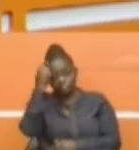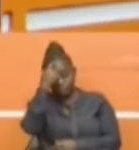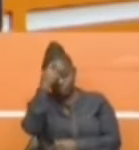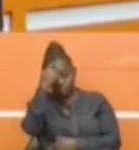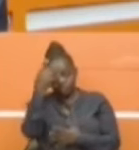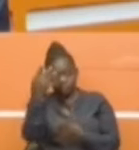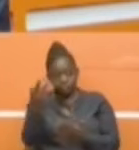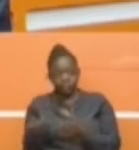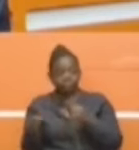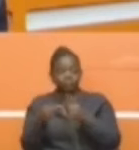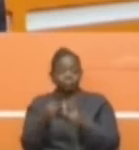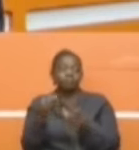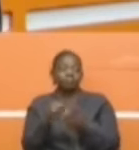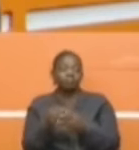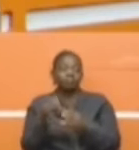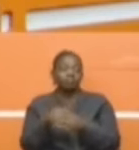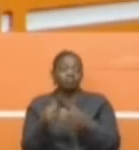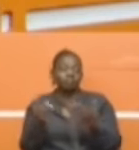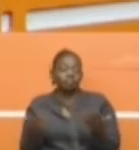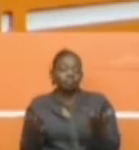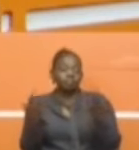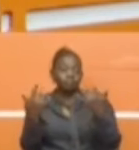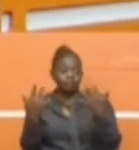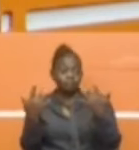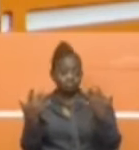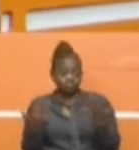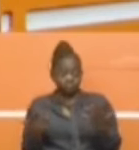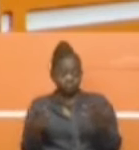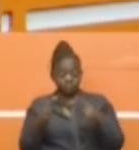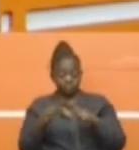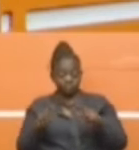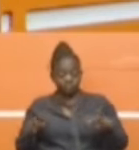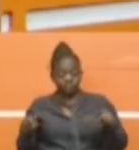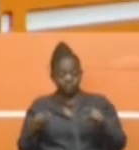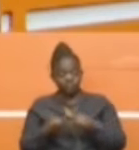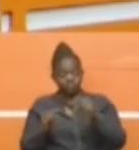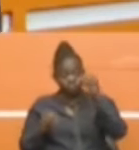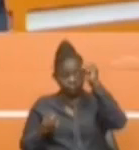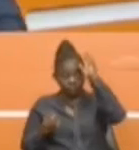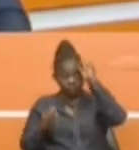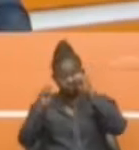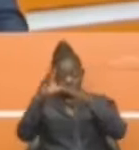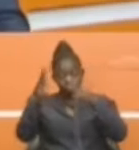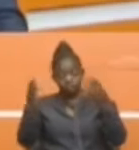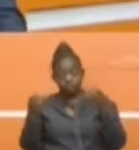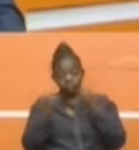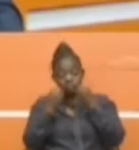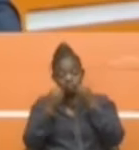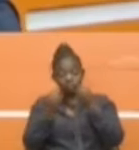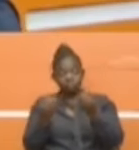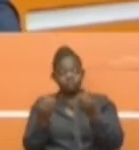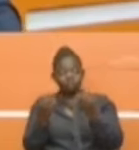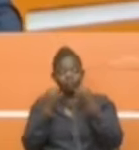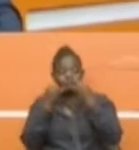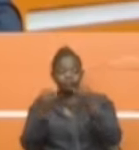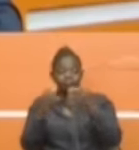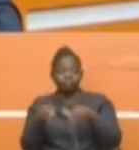bwegenda okwogera ensimbi mu masomo g'ebyemikono okunoonyereza n'obuyiiya obubaka buno babutiise minisita